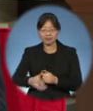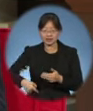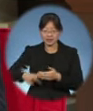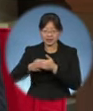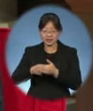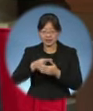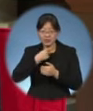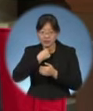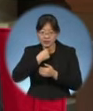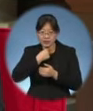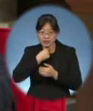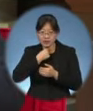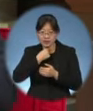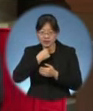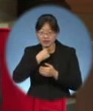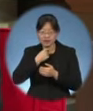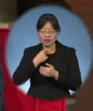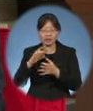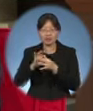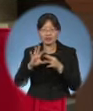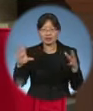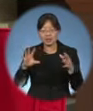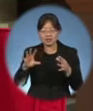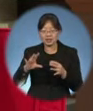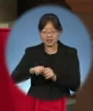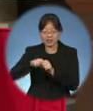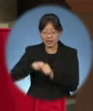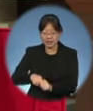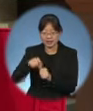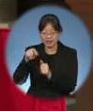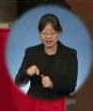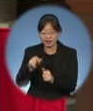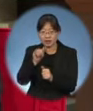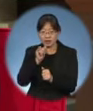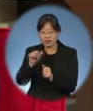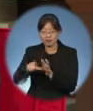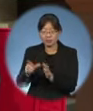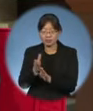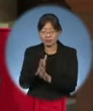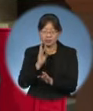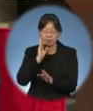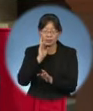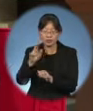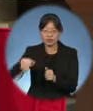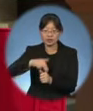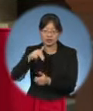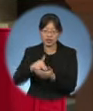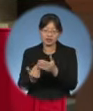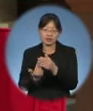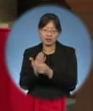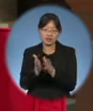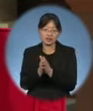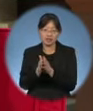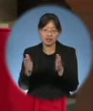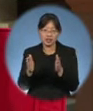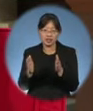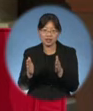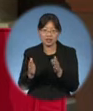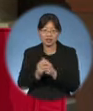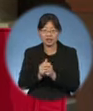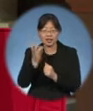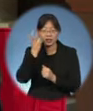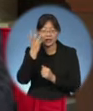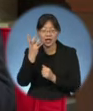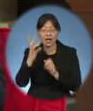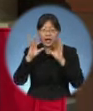의지나 욕구에 반해서 어떤 거를 강제하기 시작하면 그때부터 비극이 시작됩니다. 불과 24개월